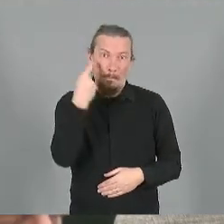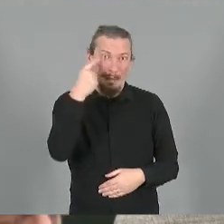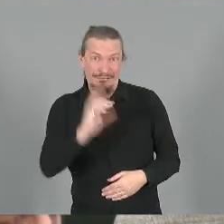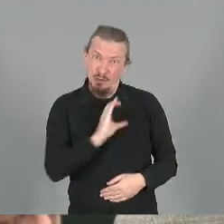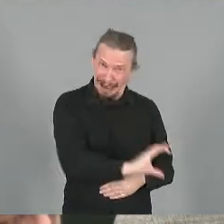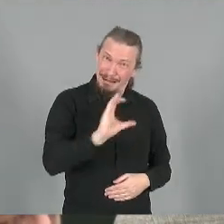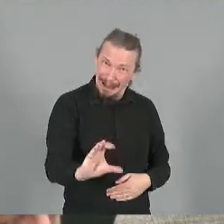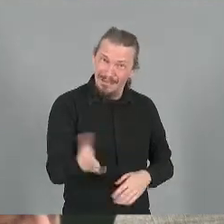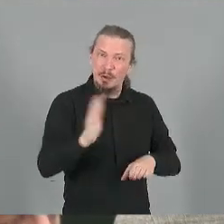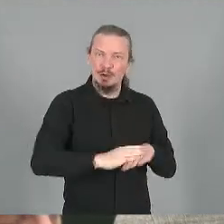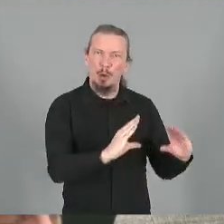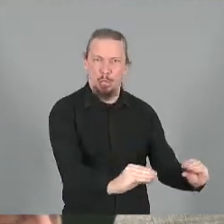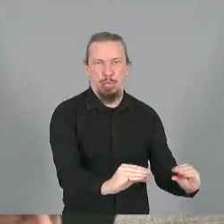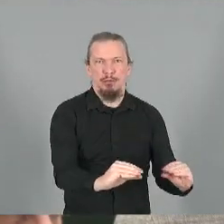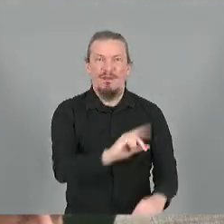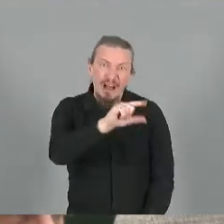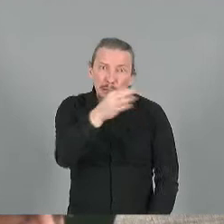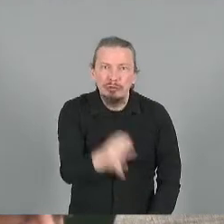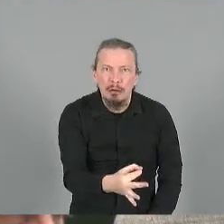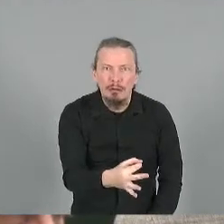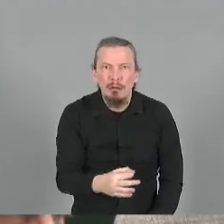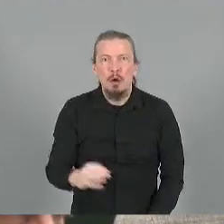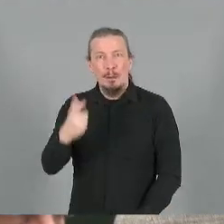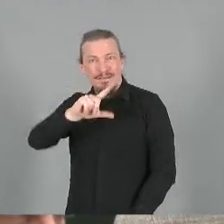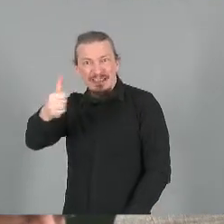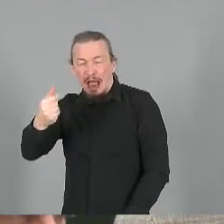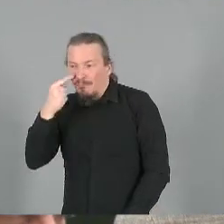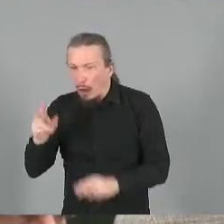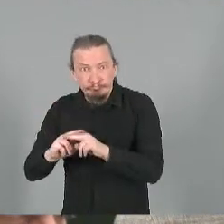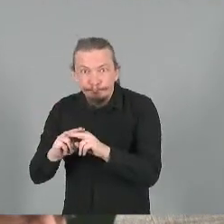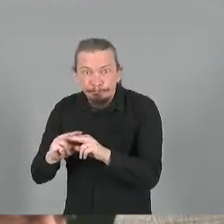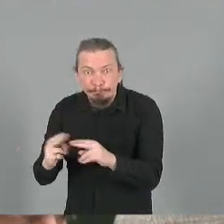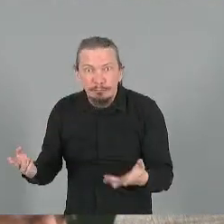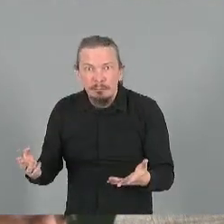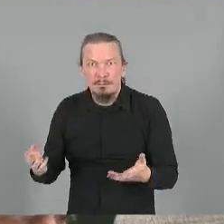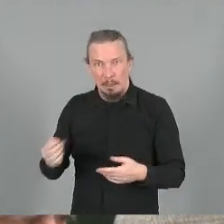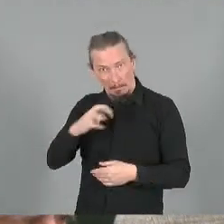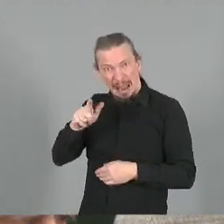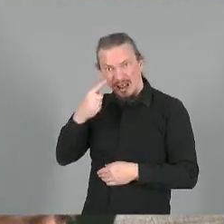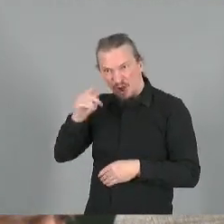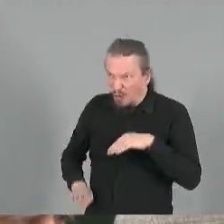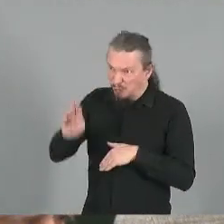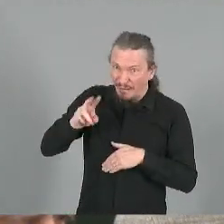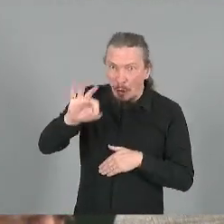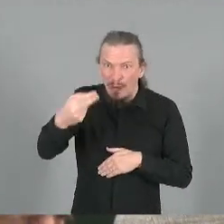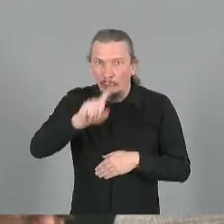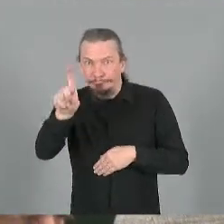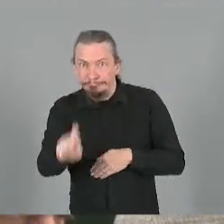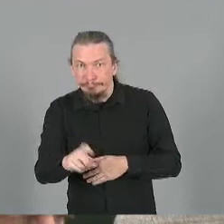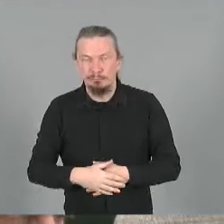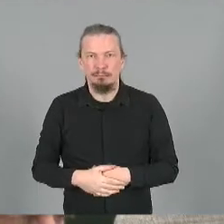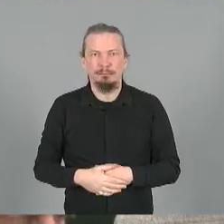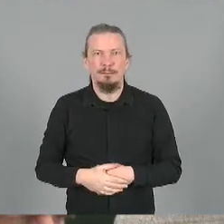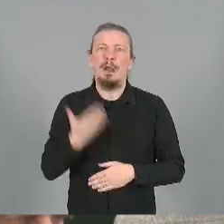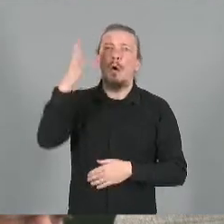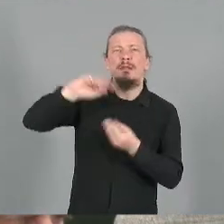ces 2 années. Rien dans le BP 2021 nous permet d'affirmer que la MEL va redresser la barre. Autre point noir de ce